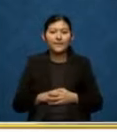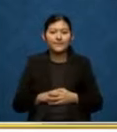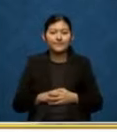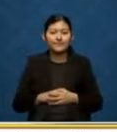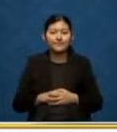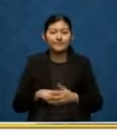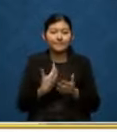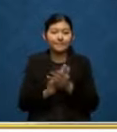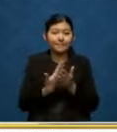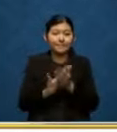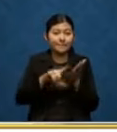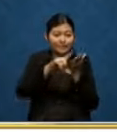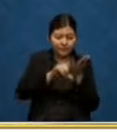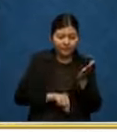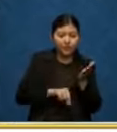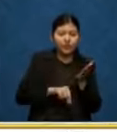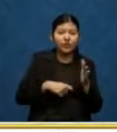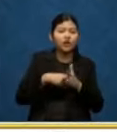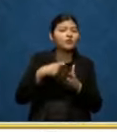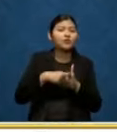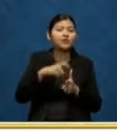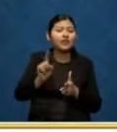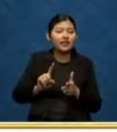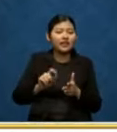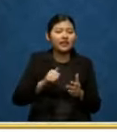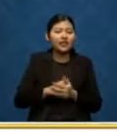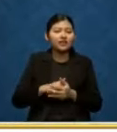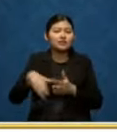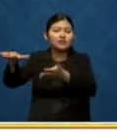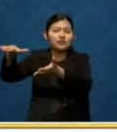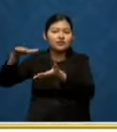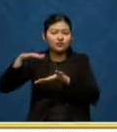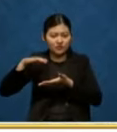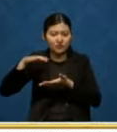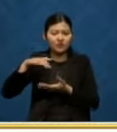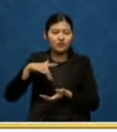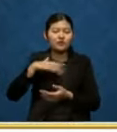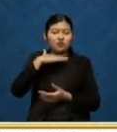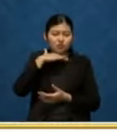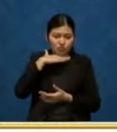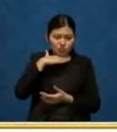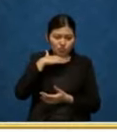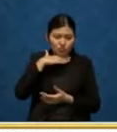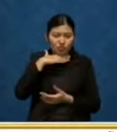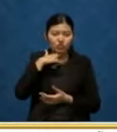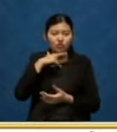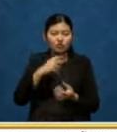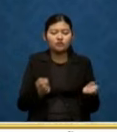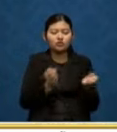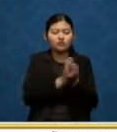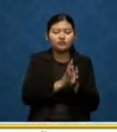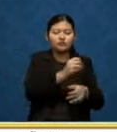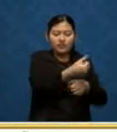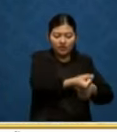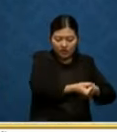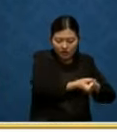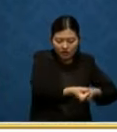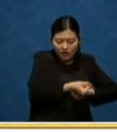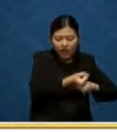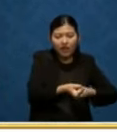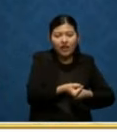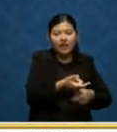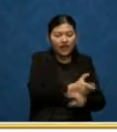ราคาตกต่ำนะครับเนื่องจากมีการลักลอบนำเข้าหมูกล่องหรือหมูเถื่อนนะครับสร้างผลกระทบต่อเกษตรกรผู้เลี้ยงหมูทั่วประเทศนะครับ